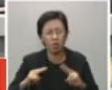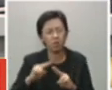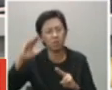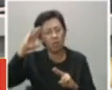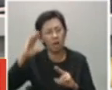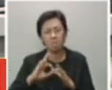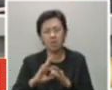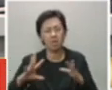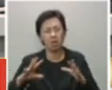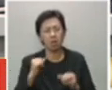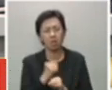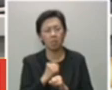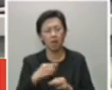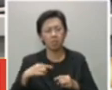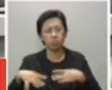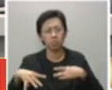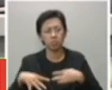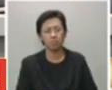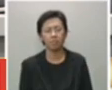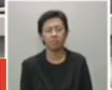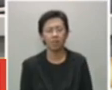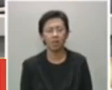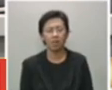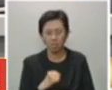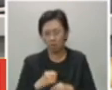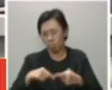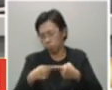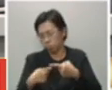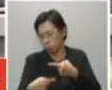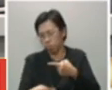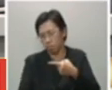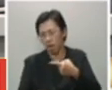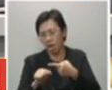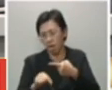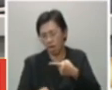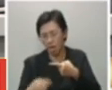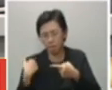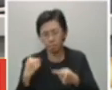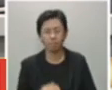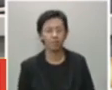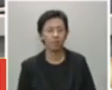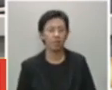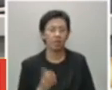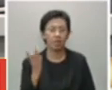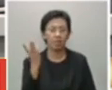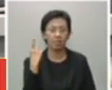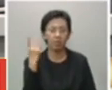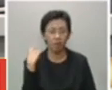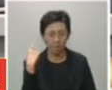ลาโหมเลยแม้แต่น้อยเนี่ยอีกเพียบเลยครับเมื่อวานท่านอา